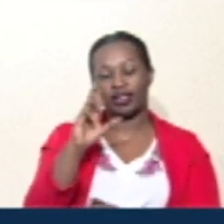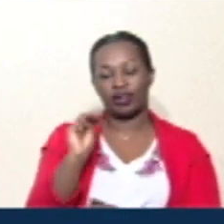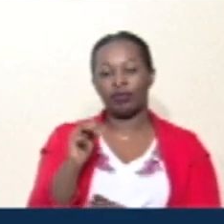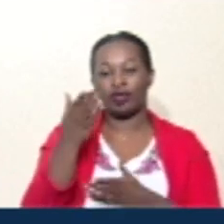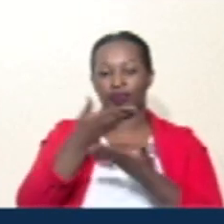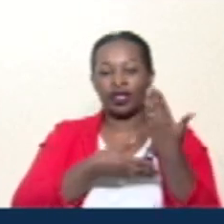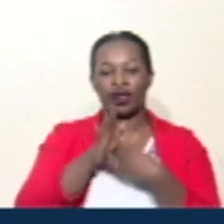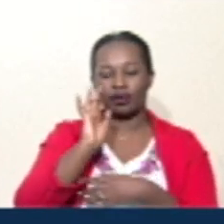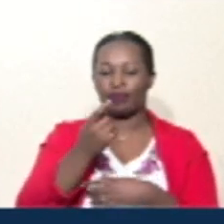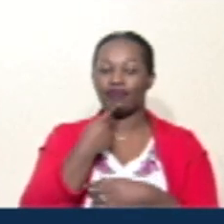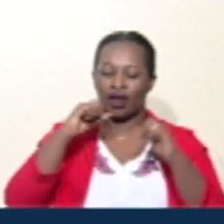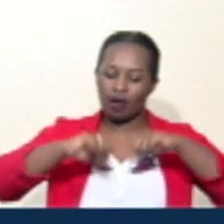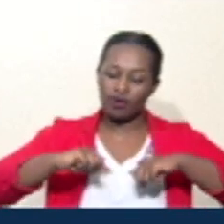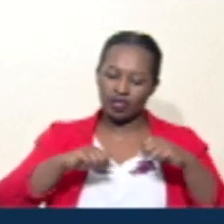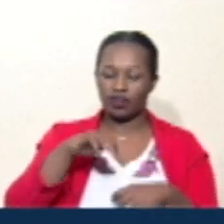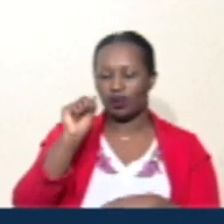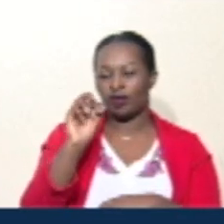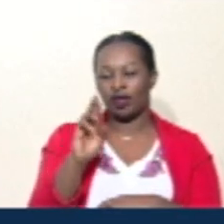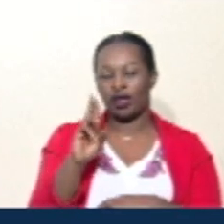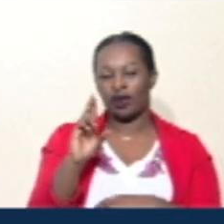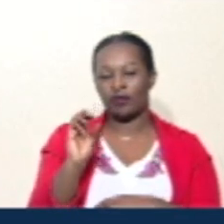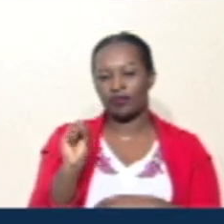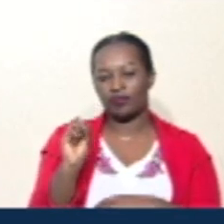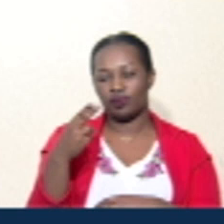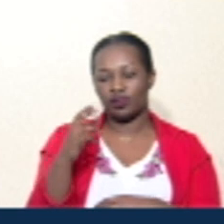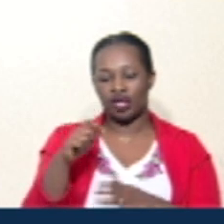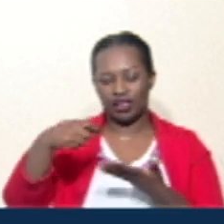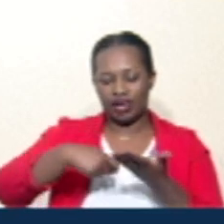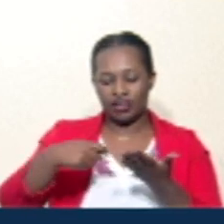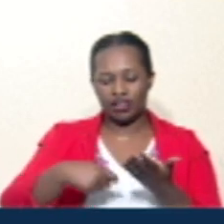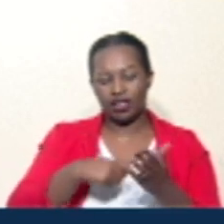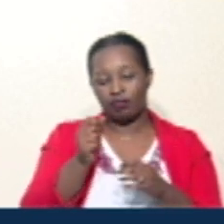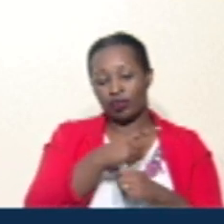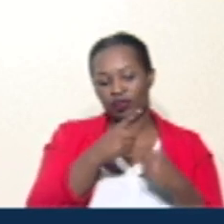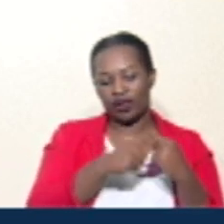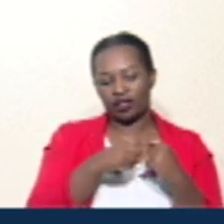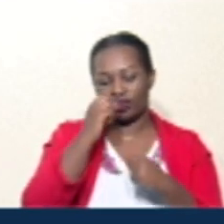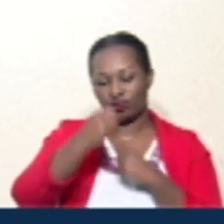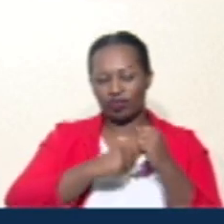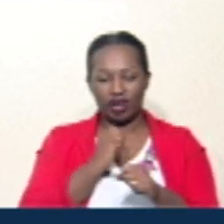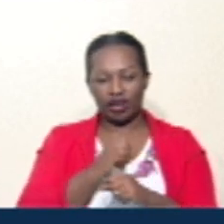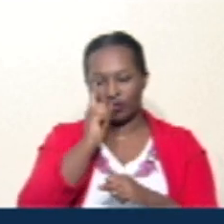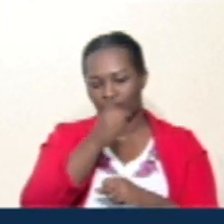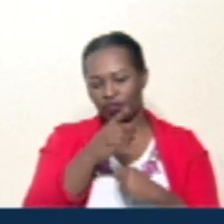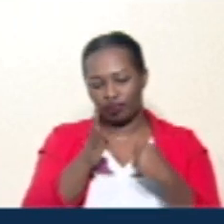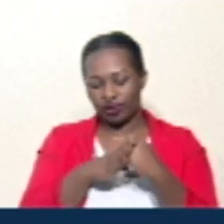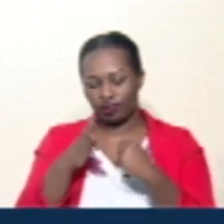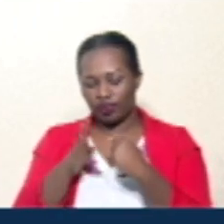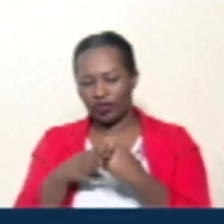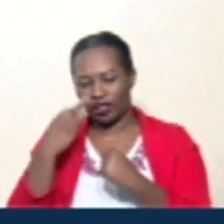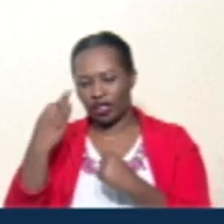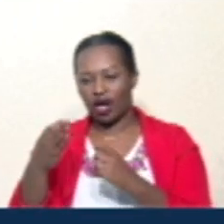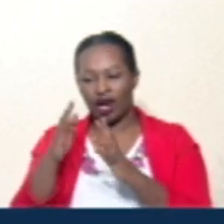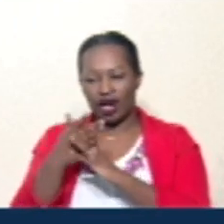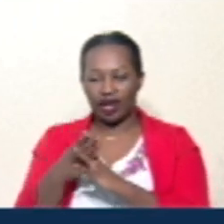ko amasezerano ya Rusha yasinywe muri Kanama 93 hagati ya guverinoma y'u Rwanda y'icyo gihe n'umutwe wa FPR Inkotanyi ngo nta gaciro